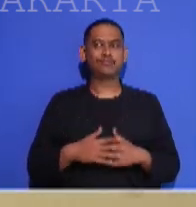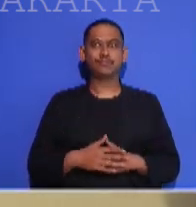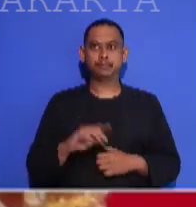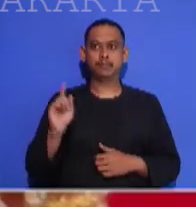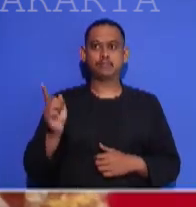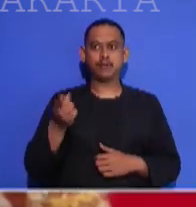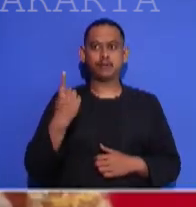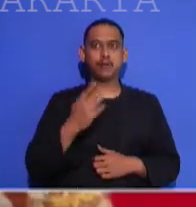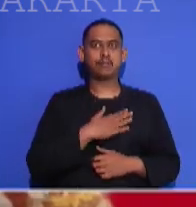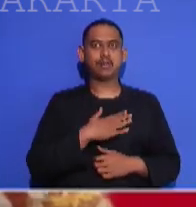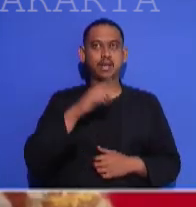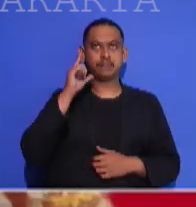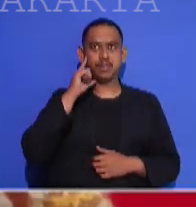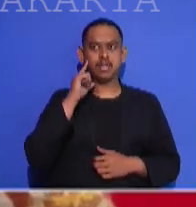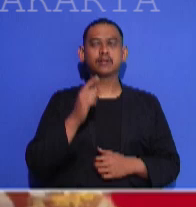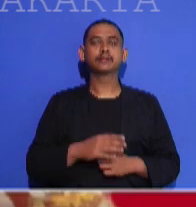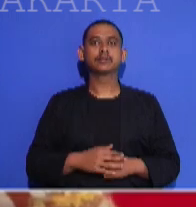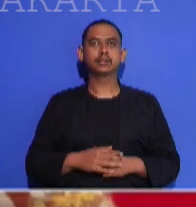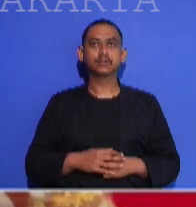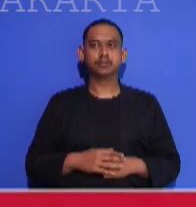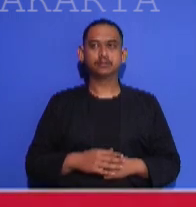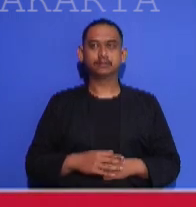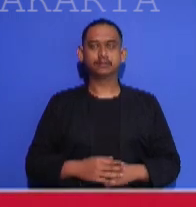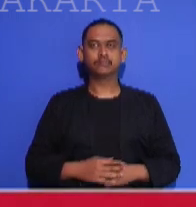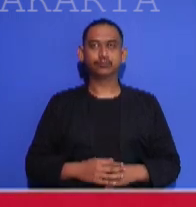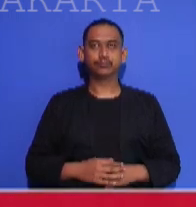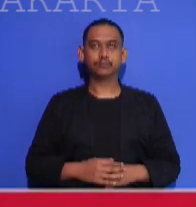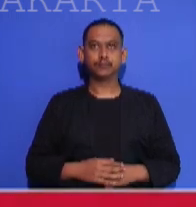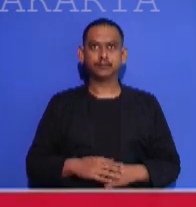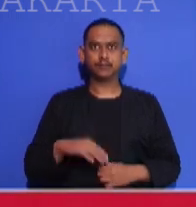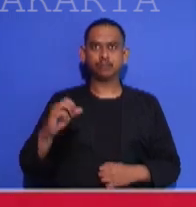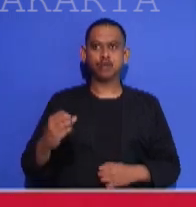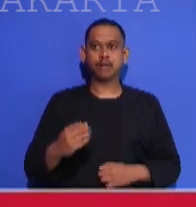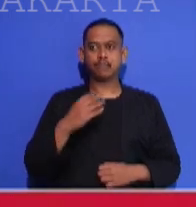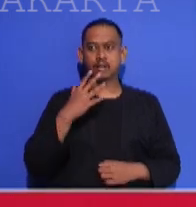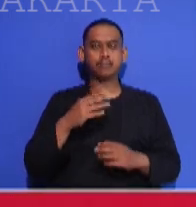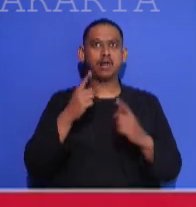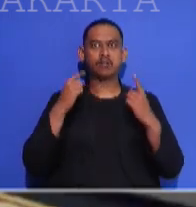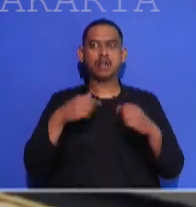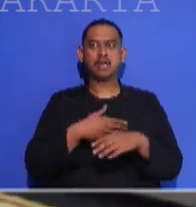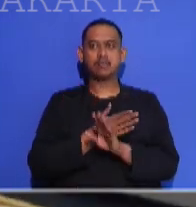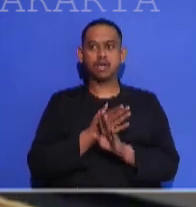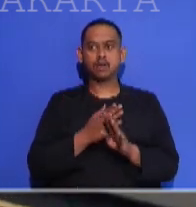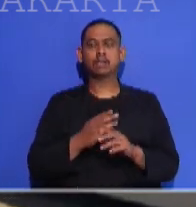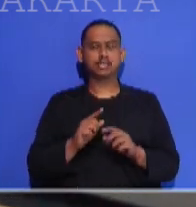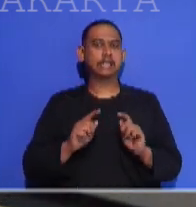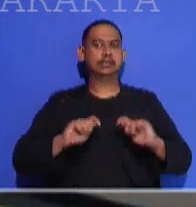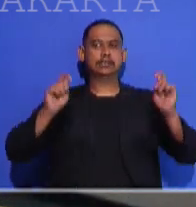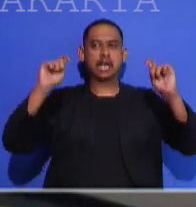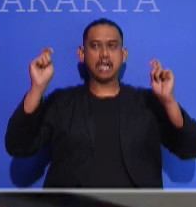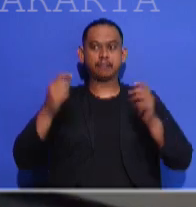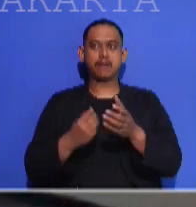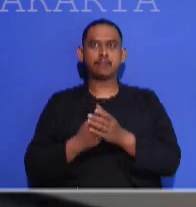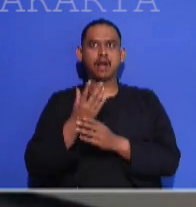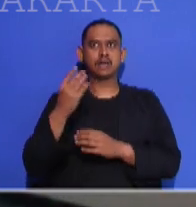Kabupaten Sleman tertarik untuk melakukan studi banding di Kabupaten Banyuwangi Jawa Timur yang dikenal dengan kemajuan pesat dalam pengembangan